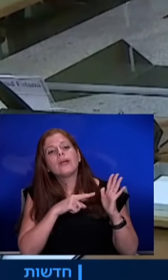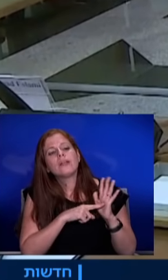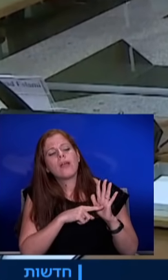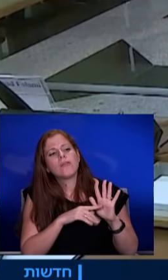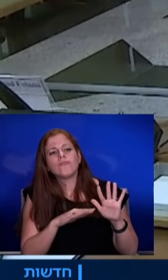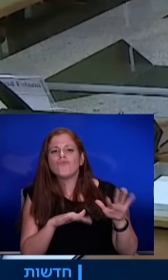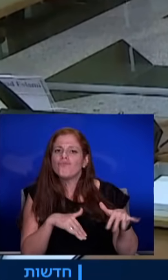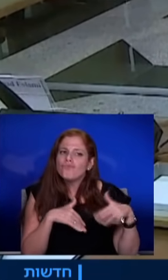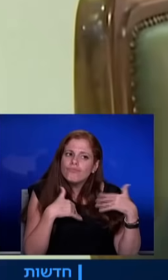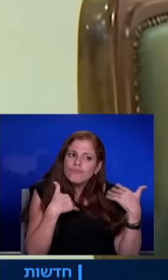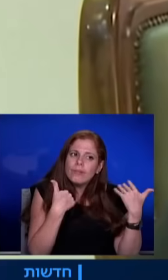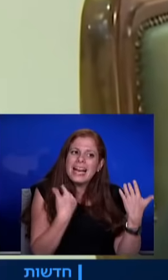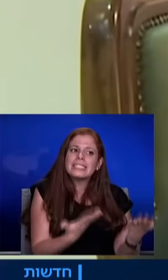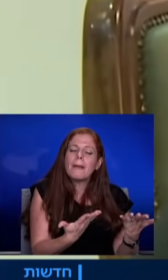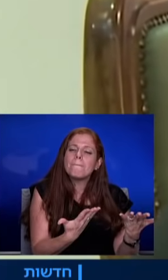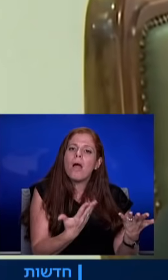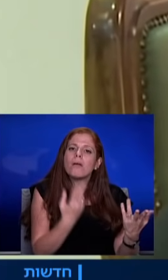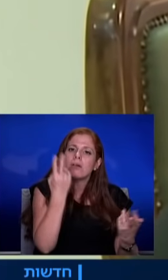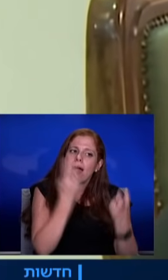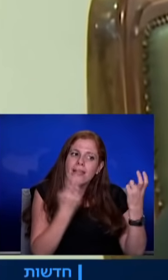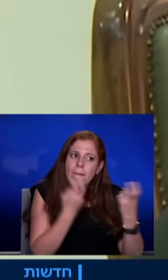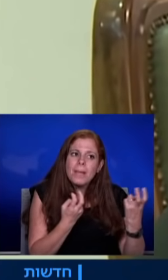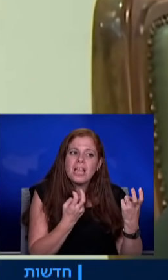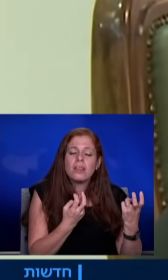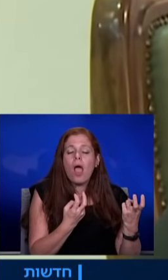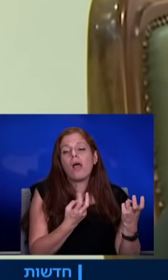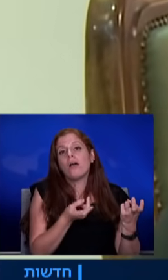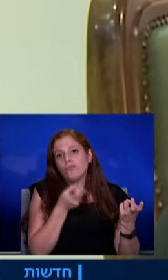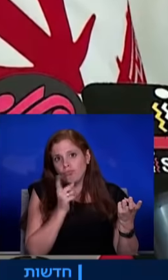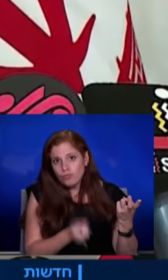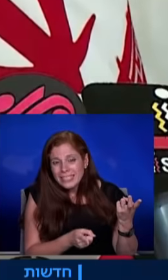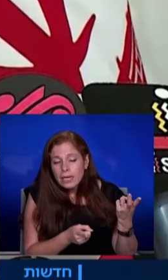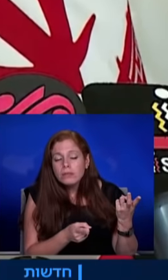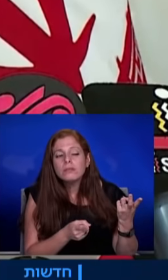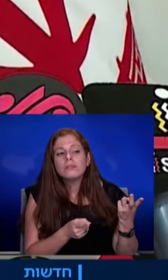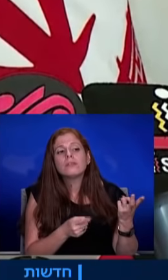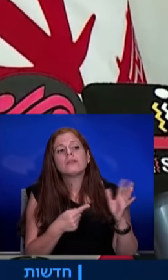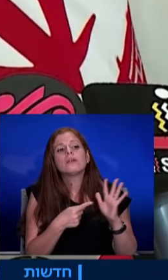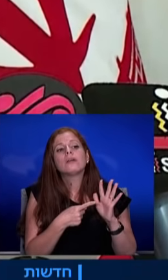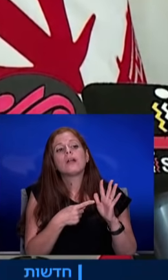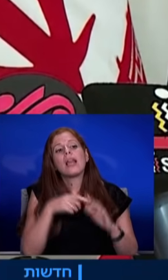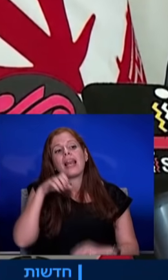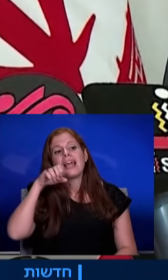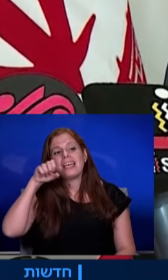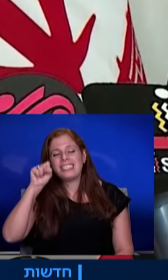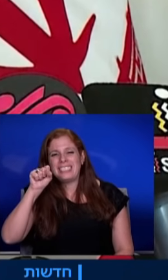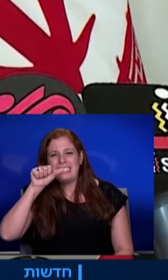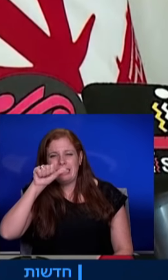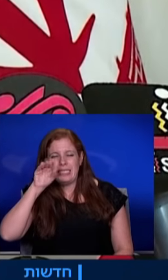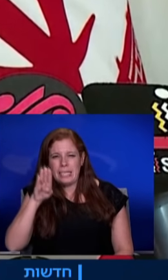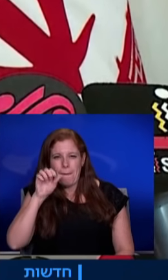provide the necessary guarantees and the information to the IAEA and to the